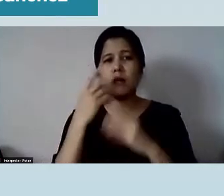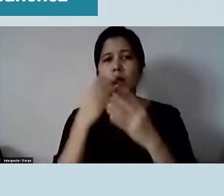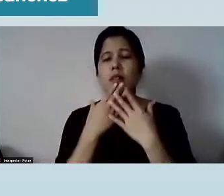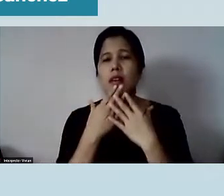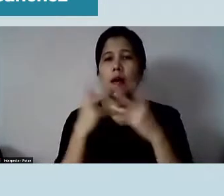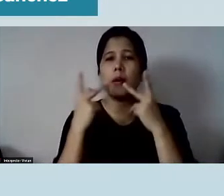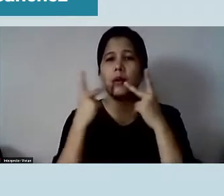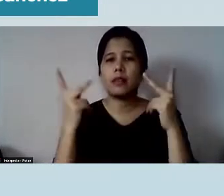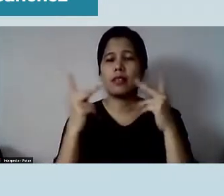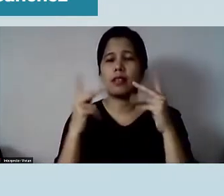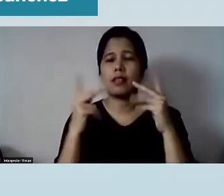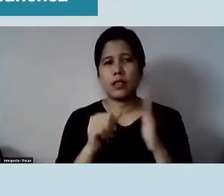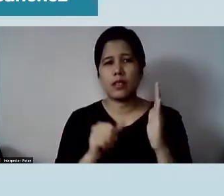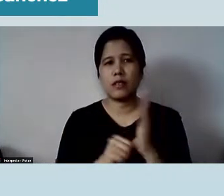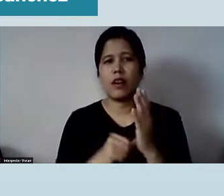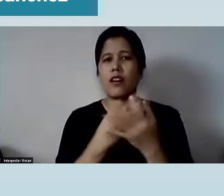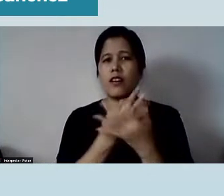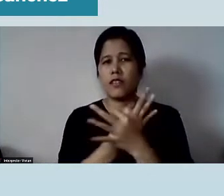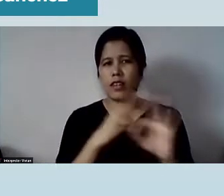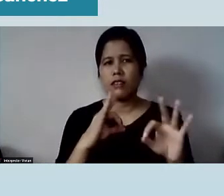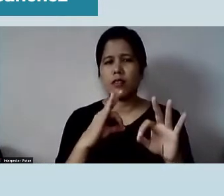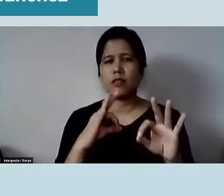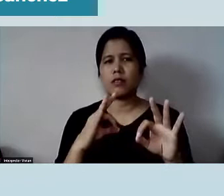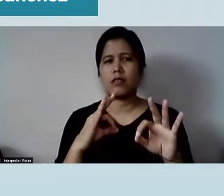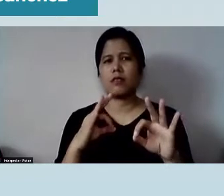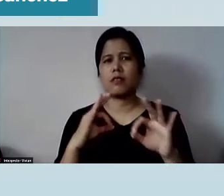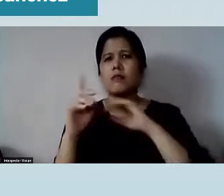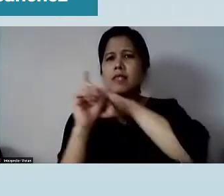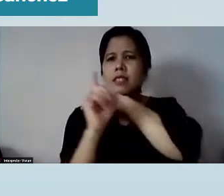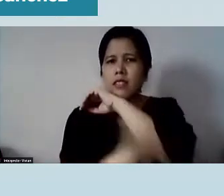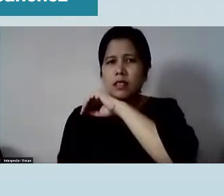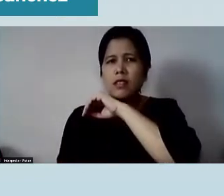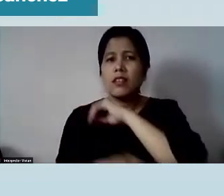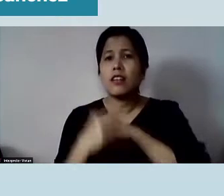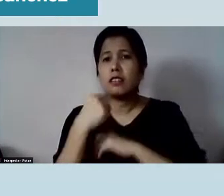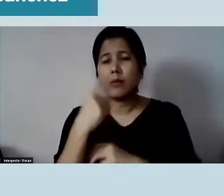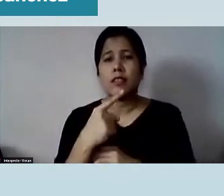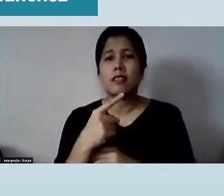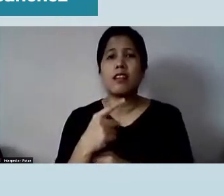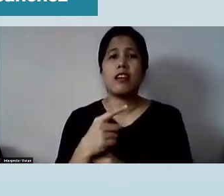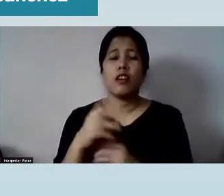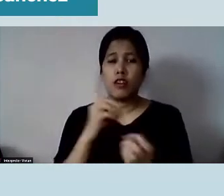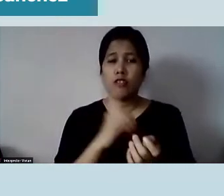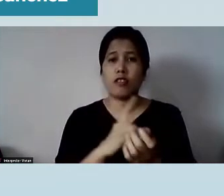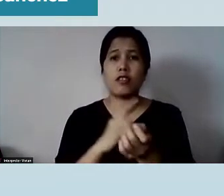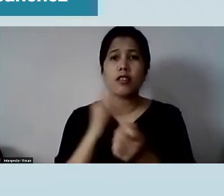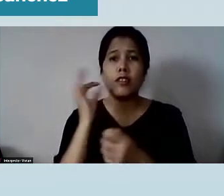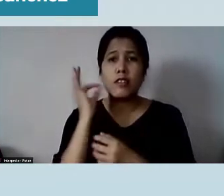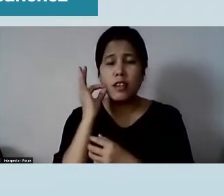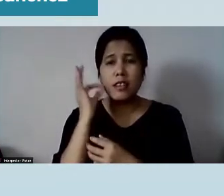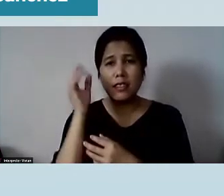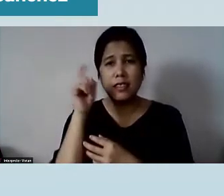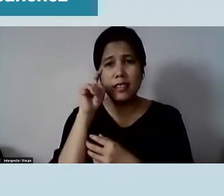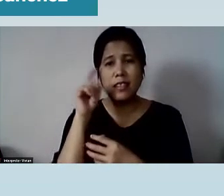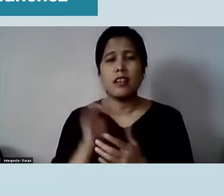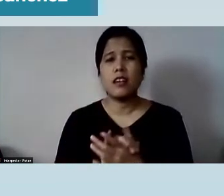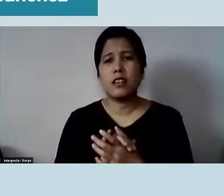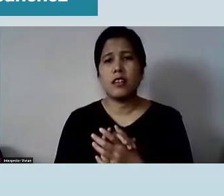no? And then freedom from torture, ay sabi ni Dr. Francis, palagi siyang pinapalo ng kanyang daddy nung maliit